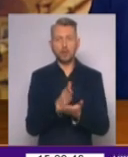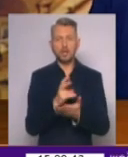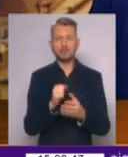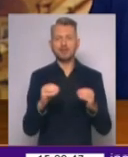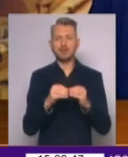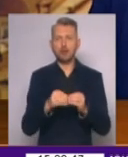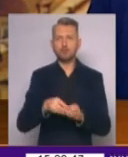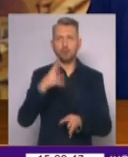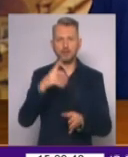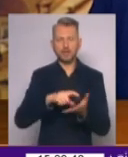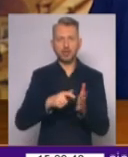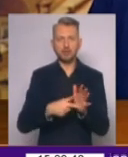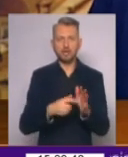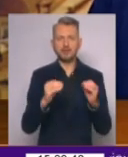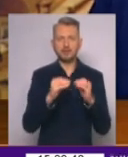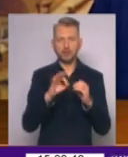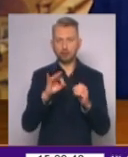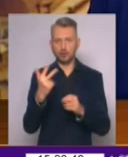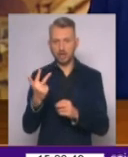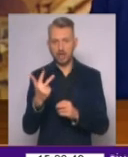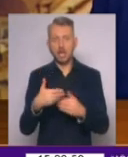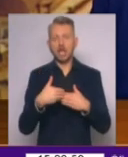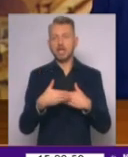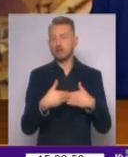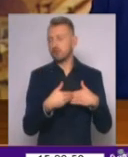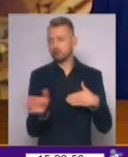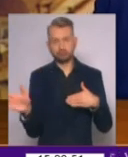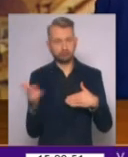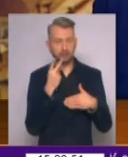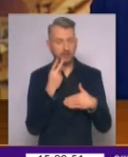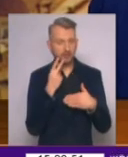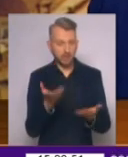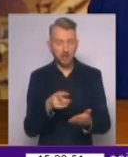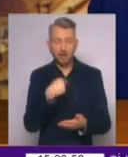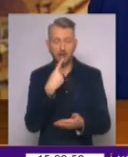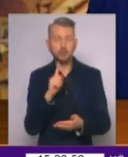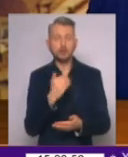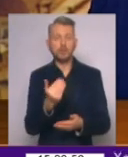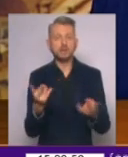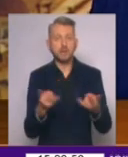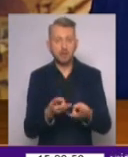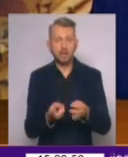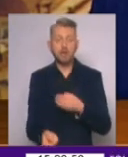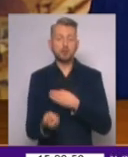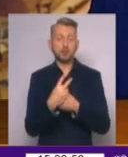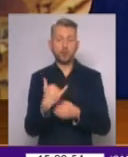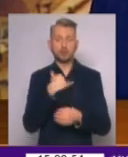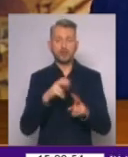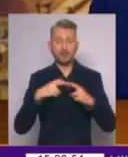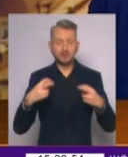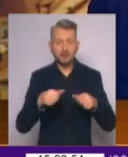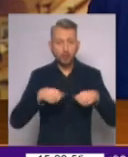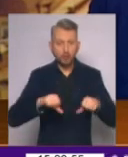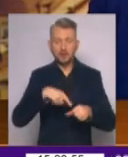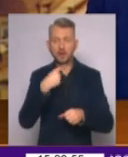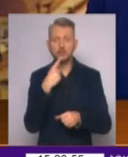10-му поверсі, кабінет 1003. Двері у нас завжди відкриті. Кажіть, що вам треба. Приходьте до нас на засідання комісії. Кажіть,